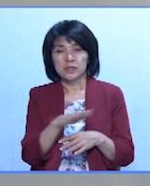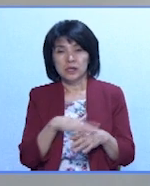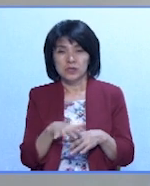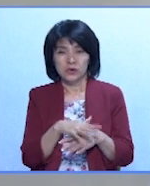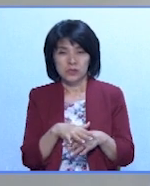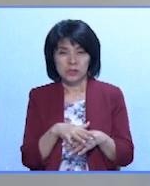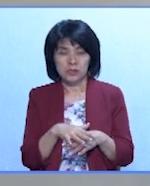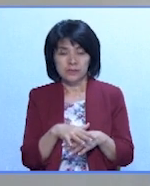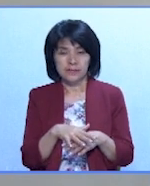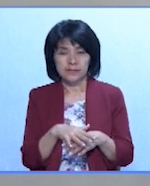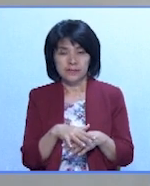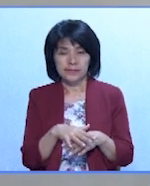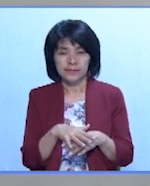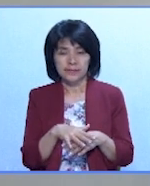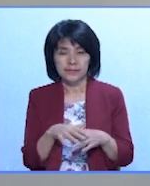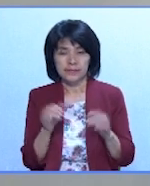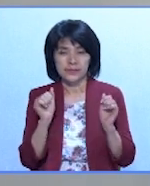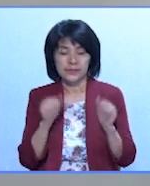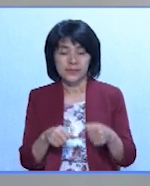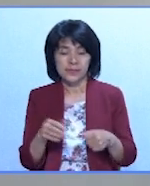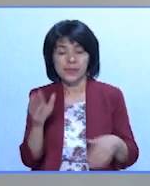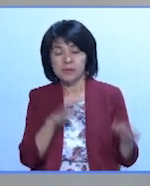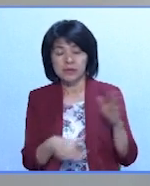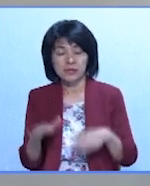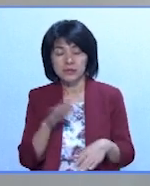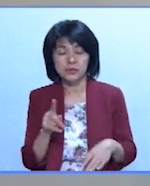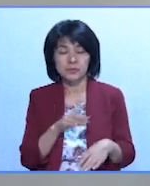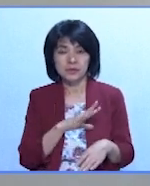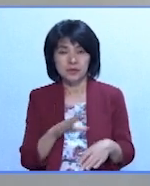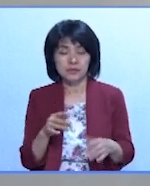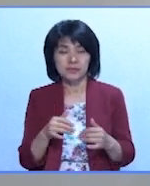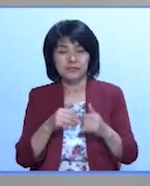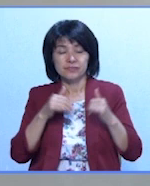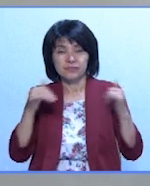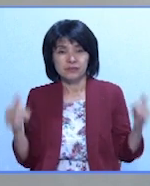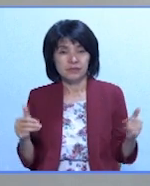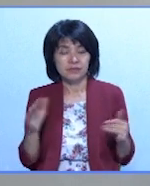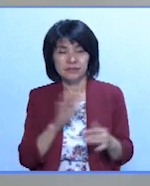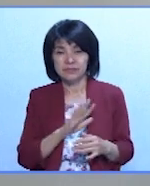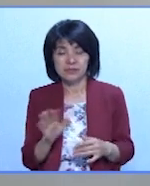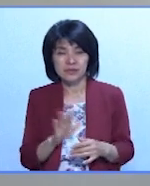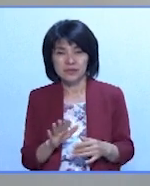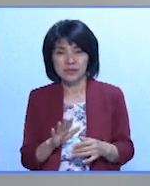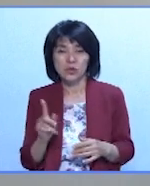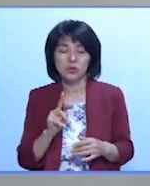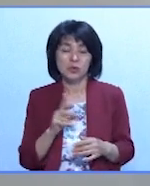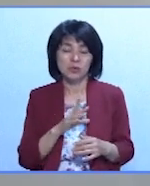жағдай. Пляждарды суға түсу түсетін жағажайларды көбейту, оларды